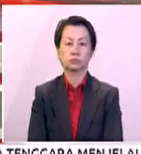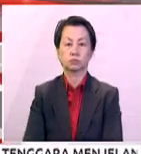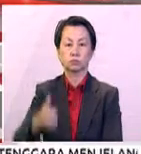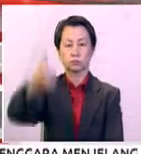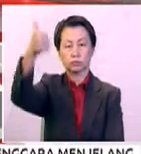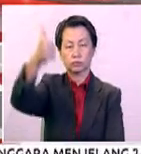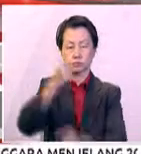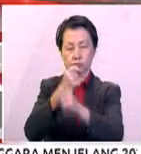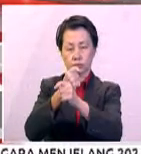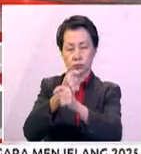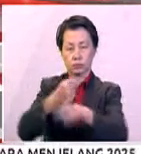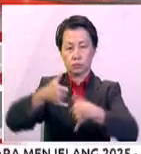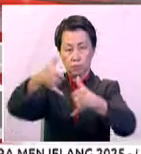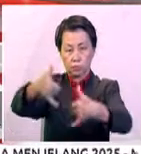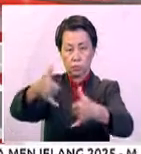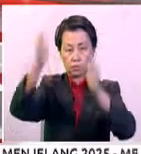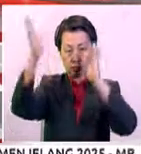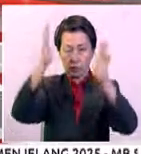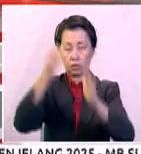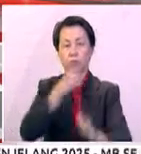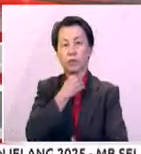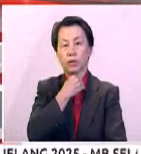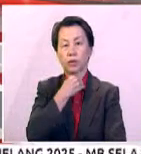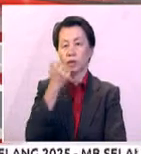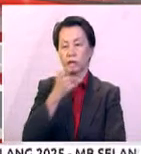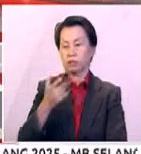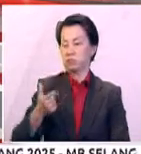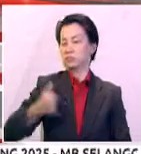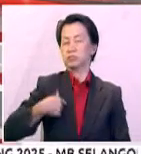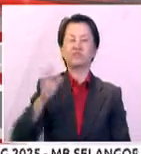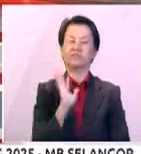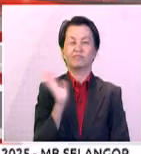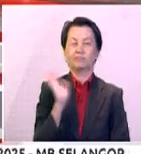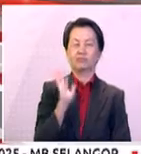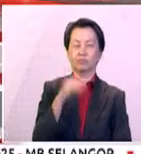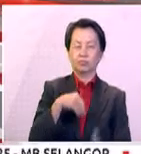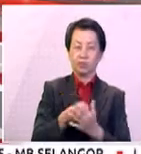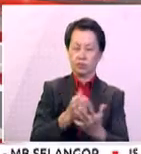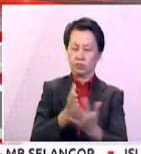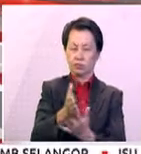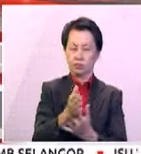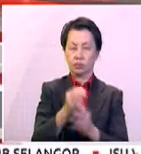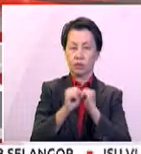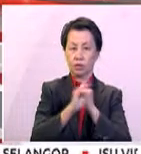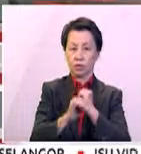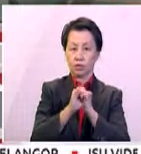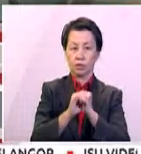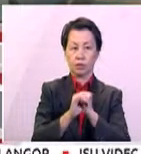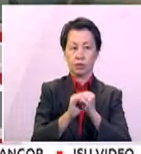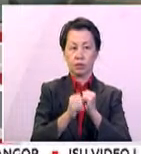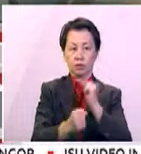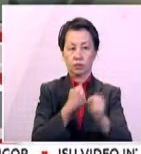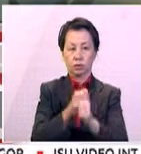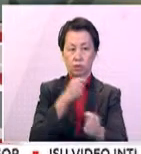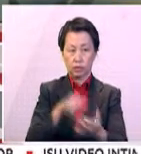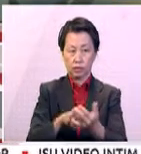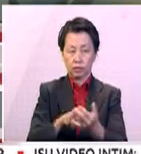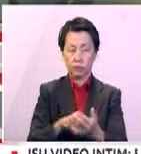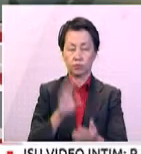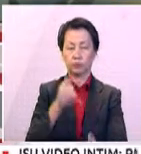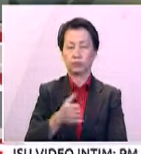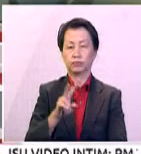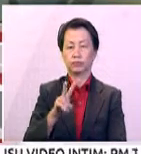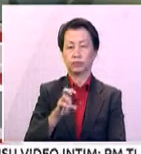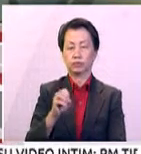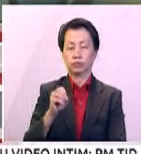Juara bertahan Piala Malaysia, Perak, enggan mendabik dada dalam menempuhi kempen tahun ini. Finalis Piala FA